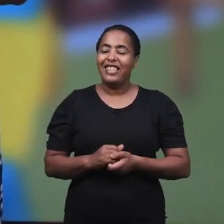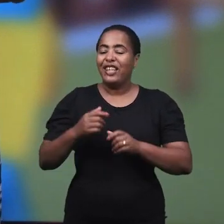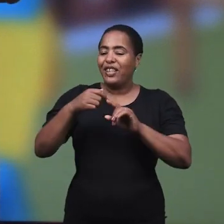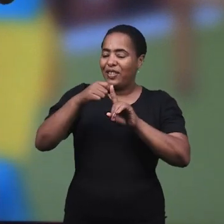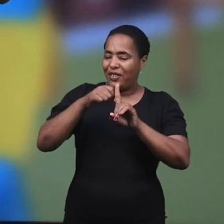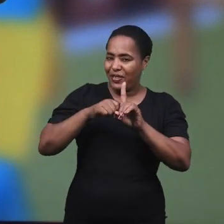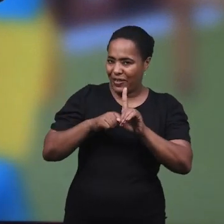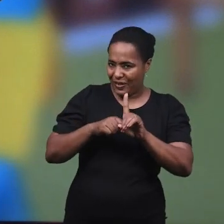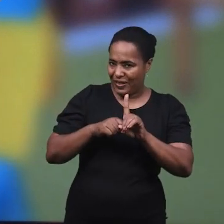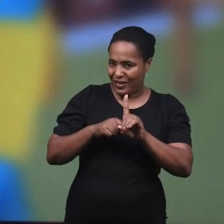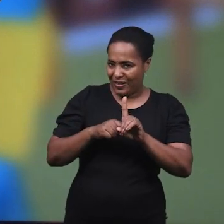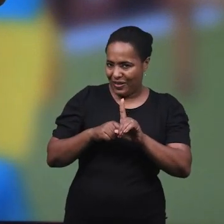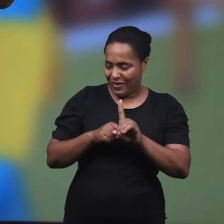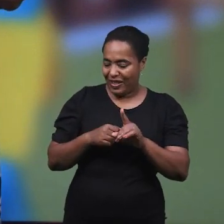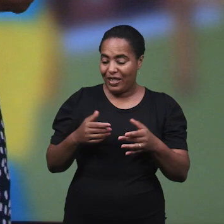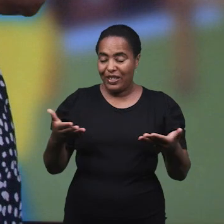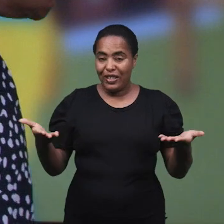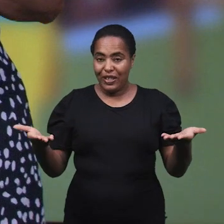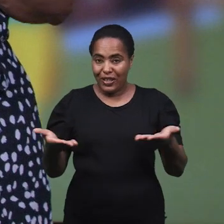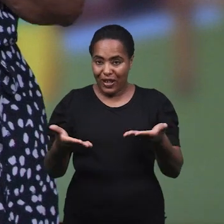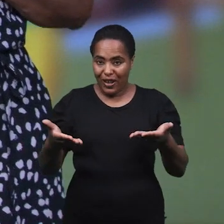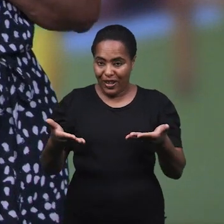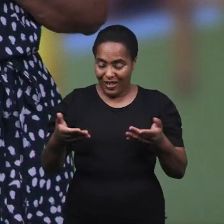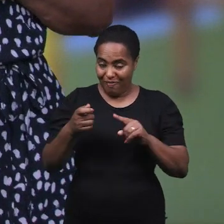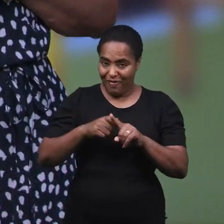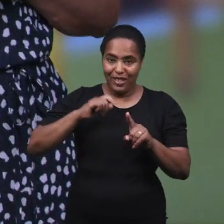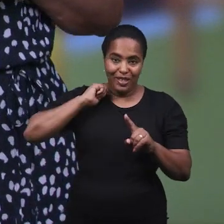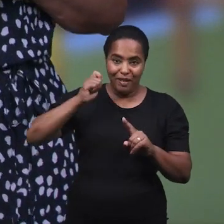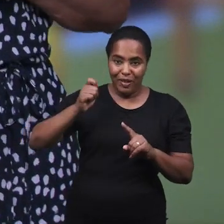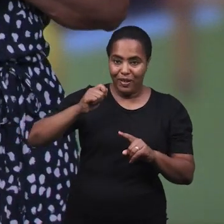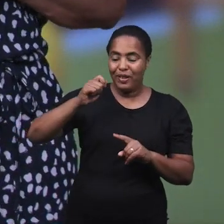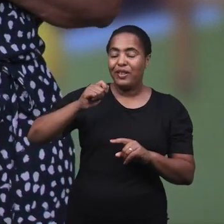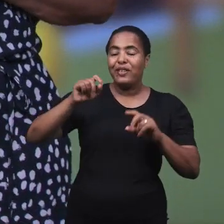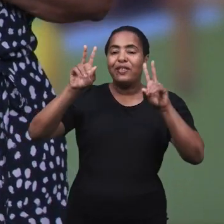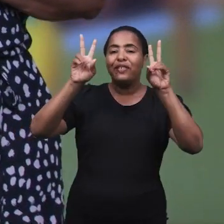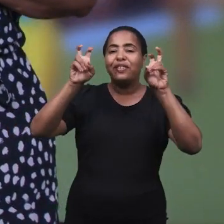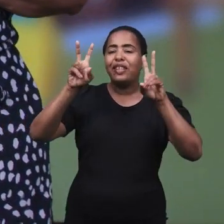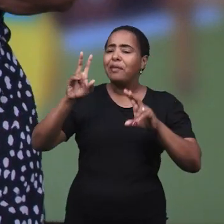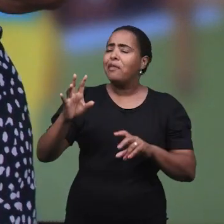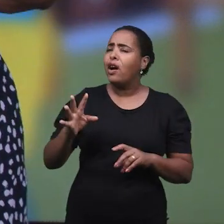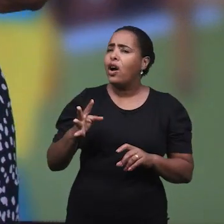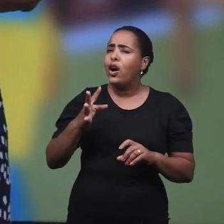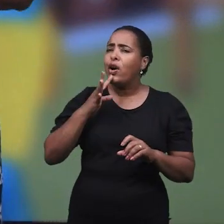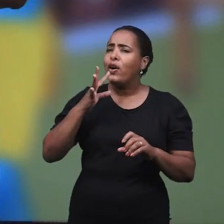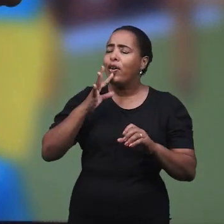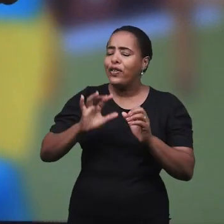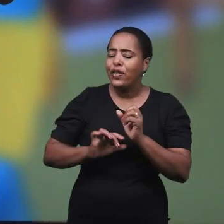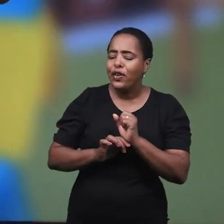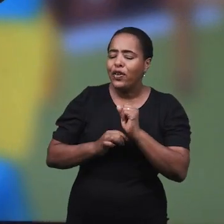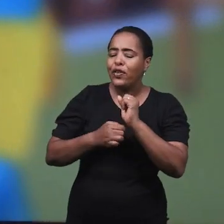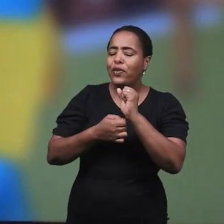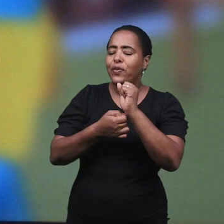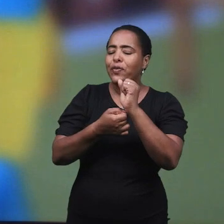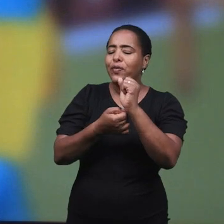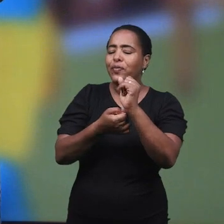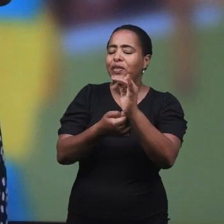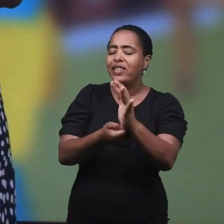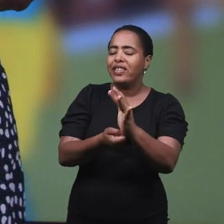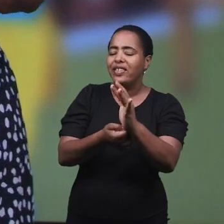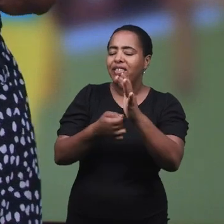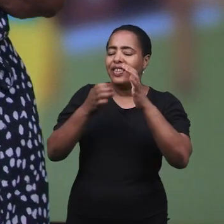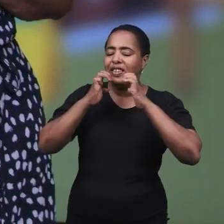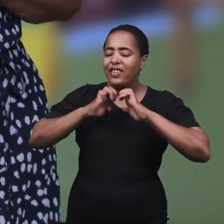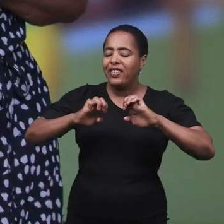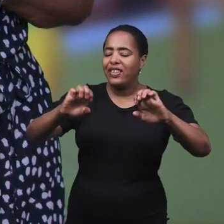adolescents. Dans ce mois, nous sommes en train d'apprendre sur la thématique en connaissant le